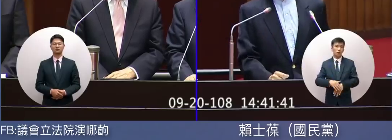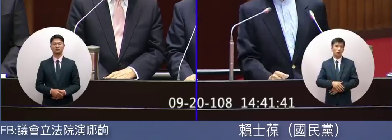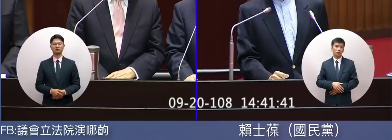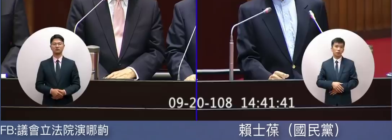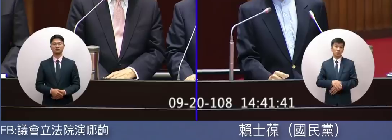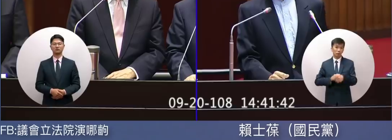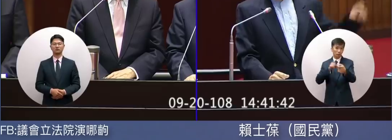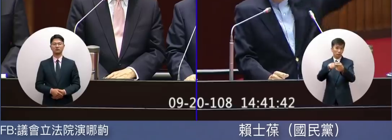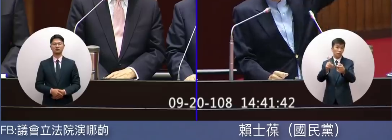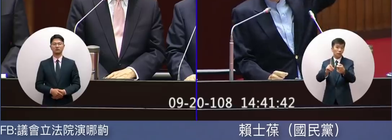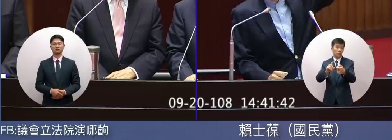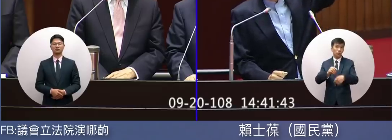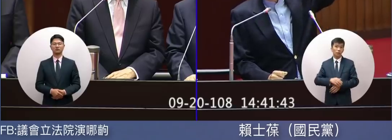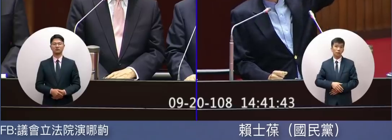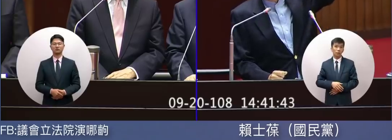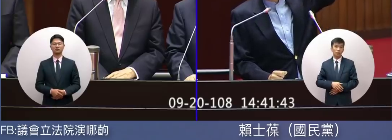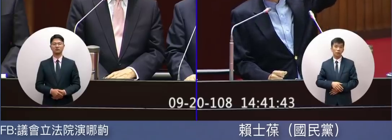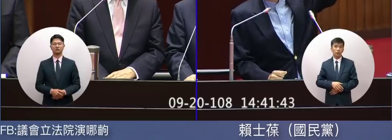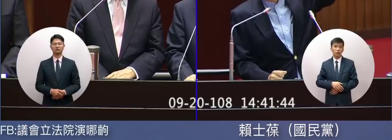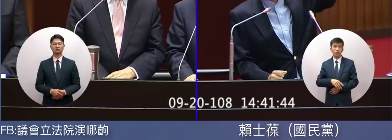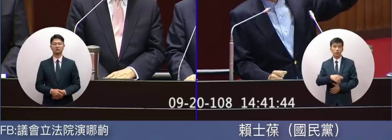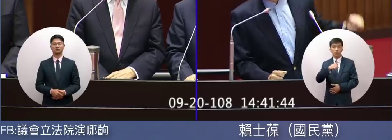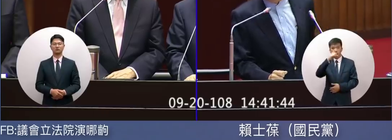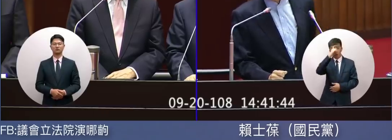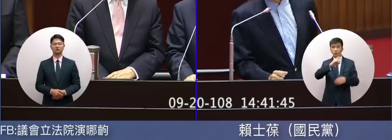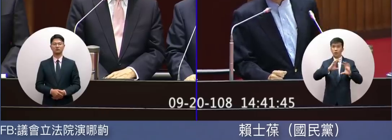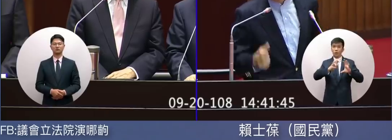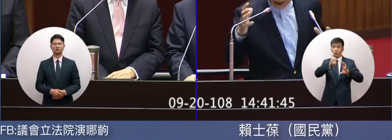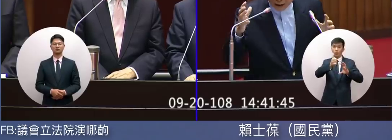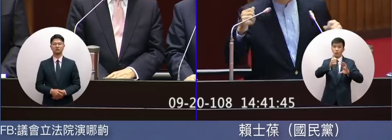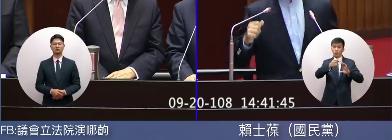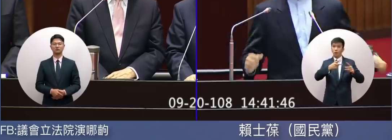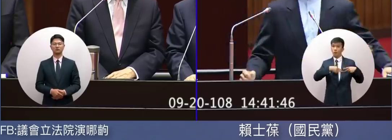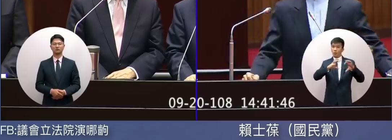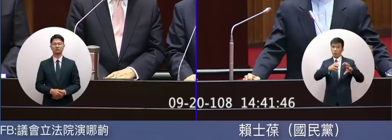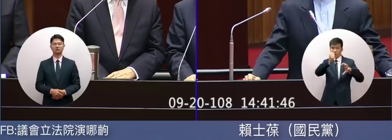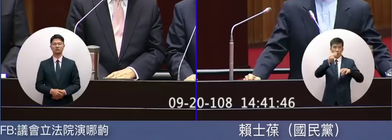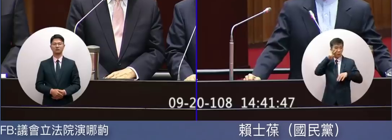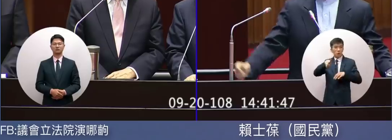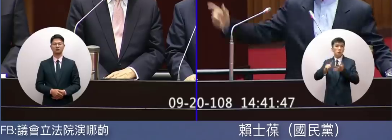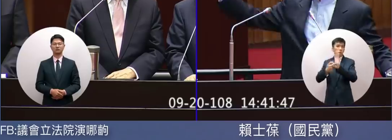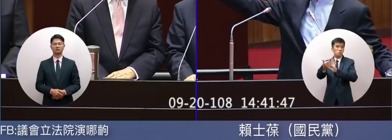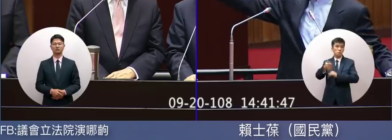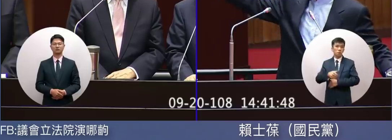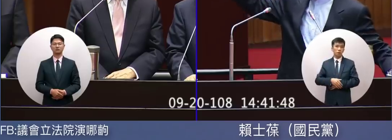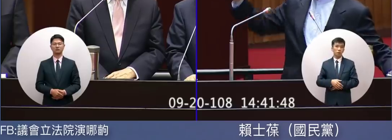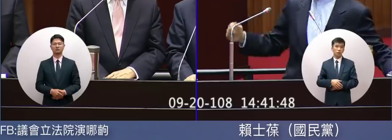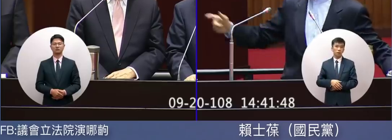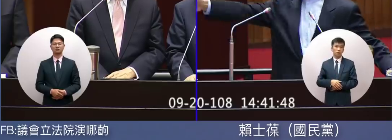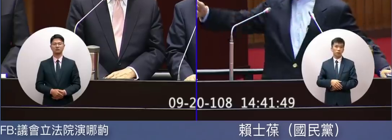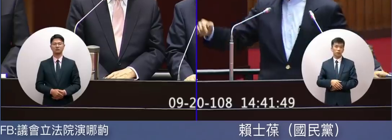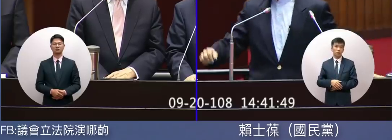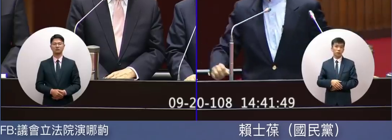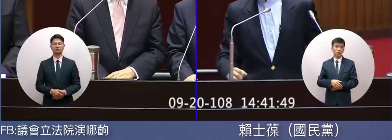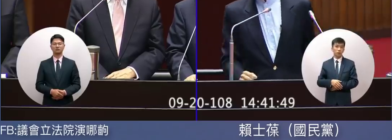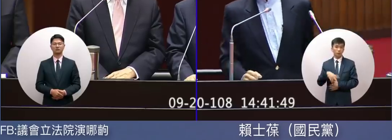为了希望凯达格兰大道那个总统府那个蔡总统看看你安尼，所以我们的照片是这样子的，